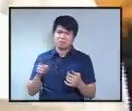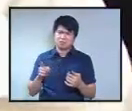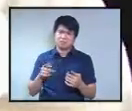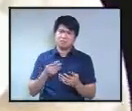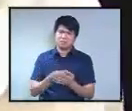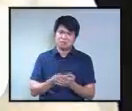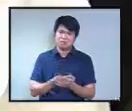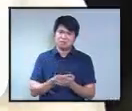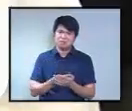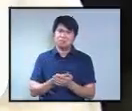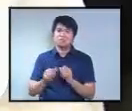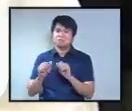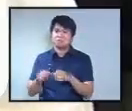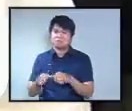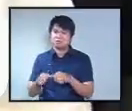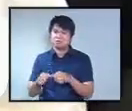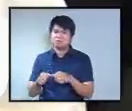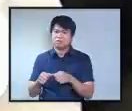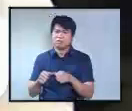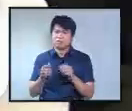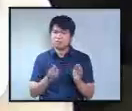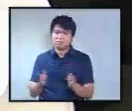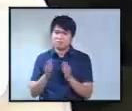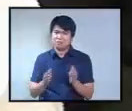money, you can run things smoothly.